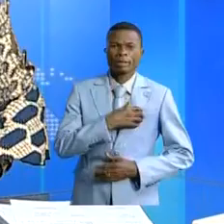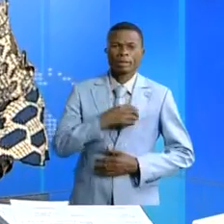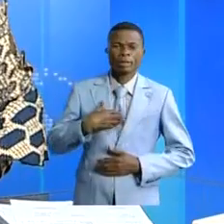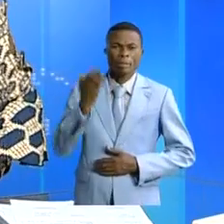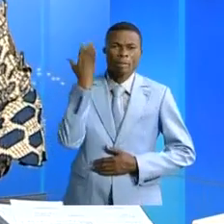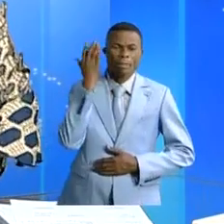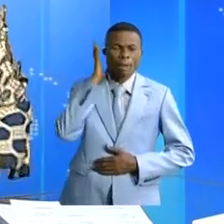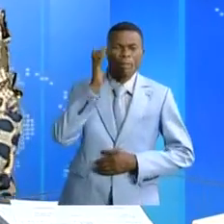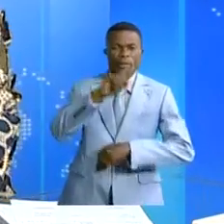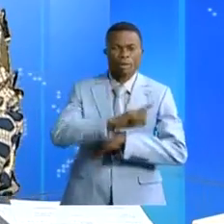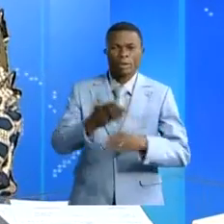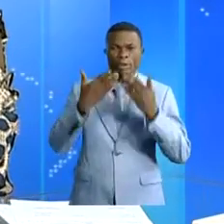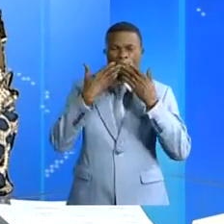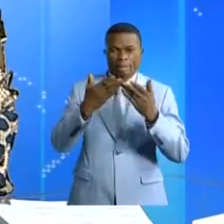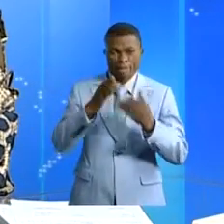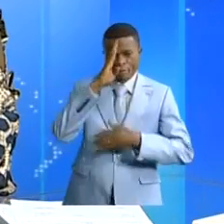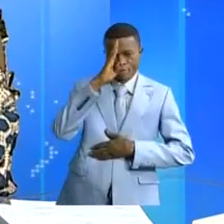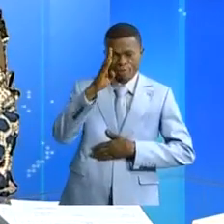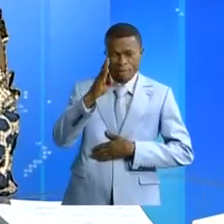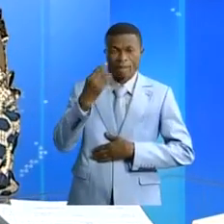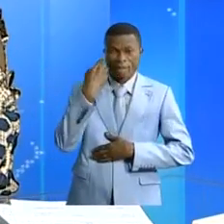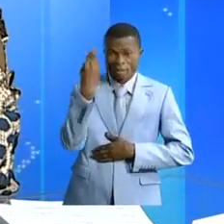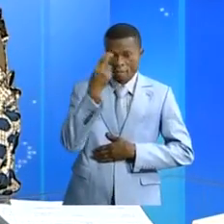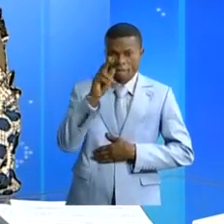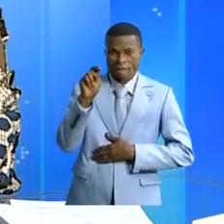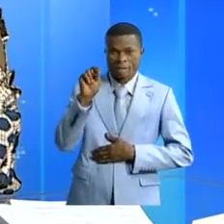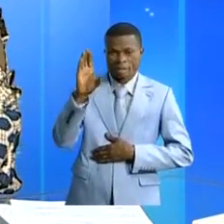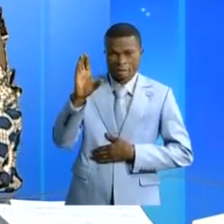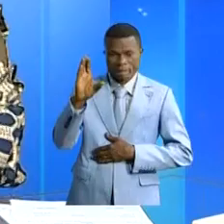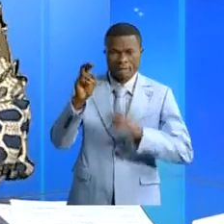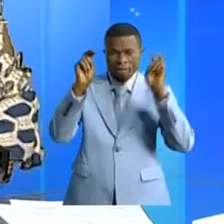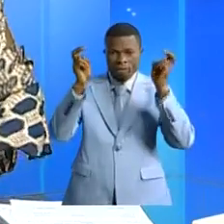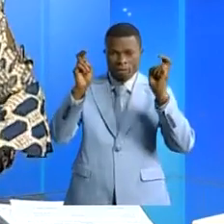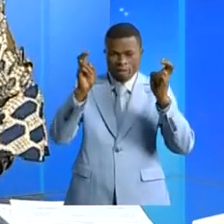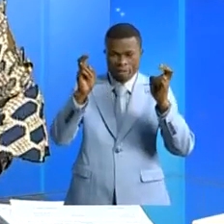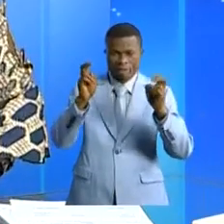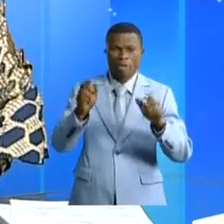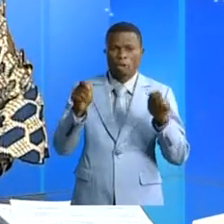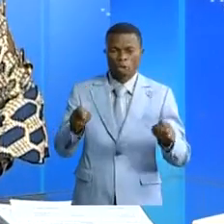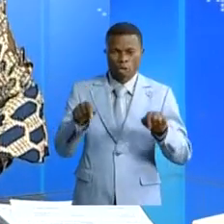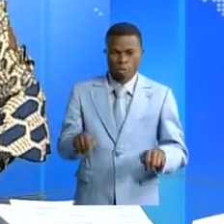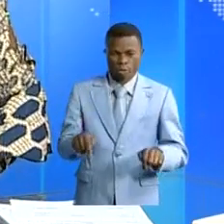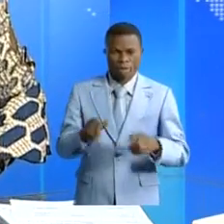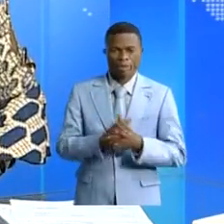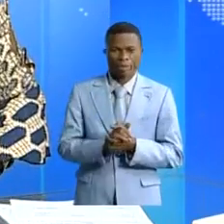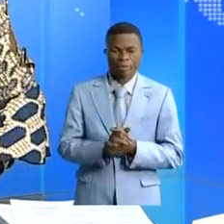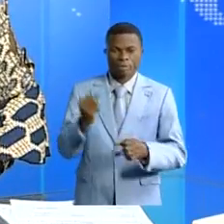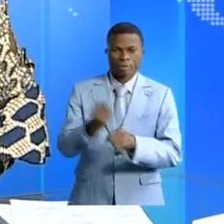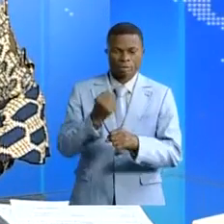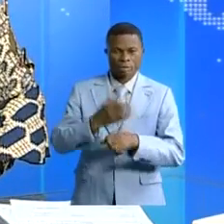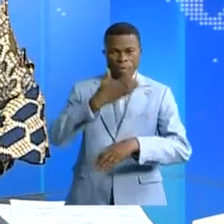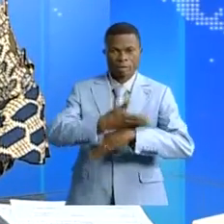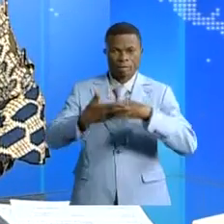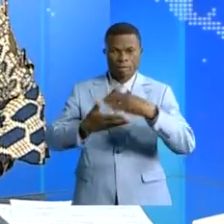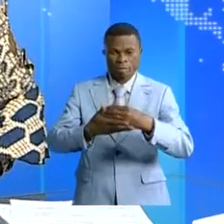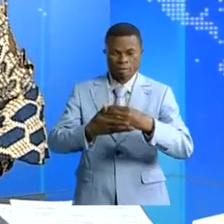Messieurs, bonjour, merci de votre fidélité sur la RTNC. Voyons le titre au sommaire de ce journal. Les travaux de construction